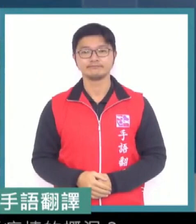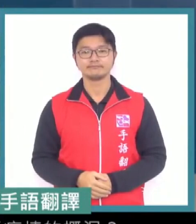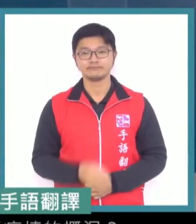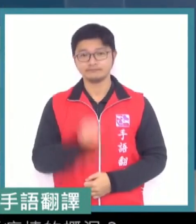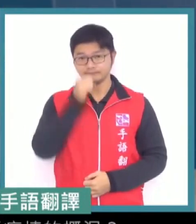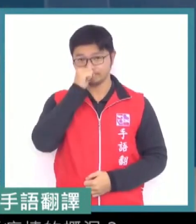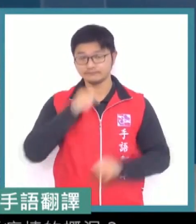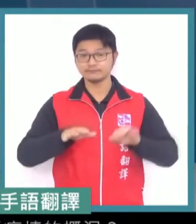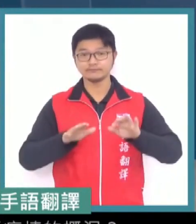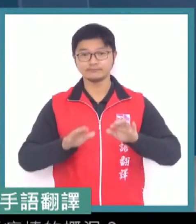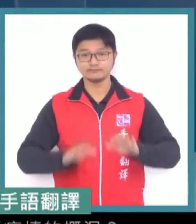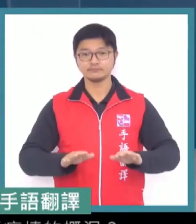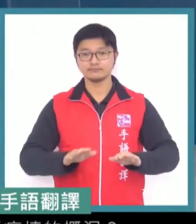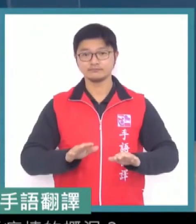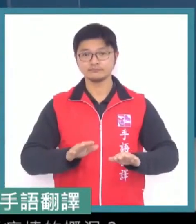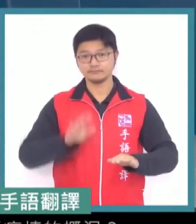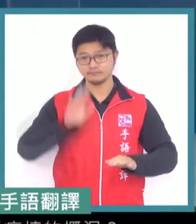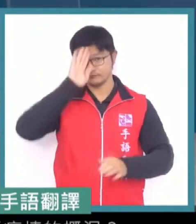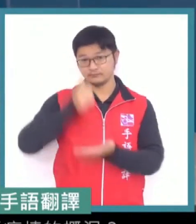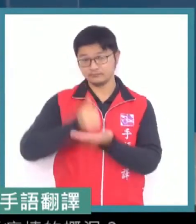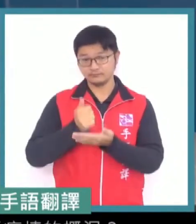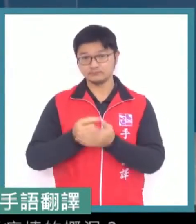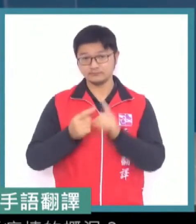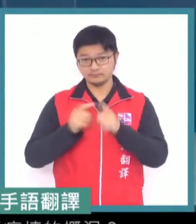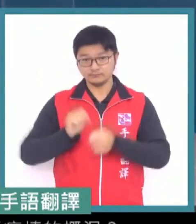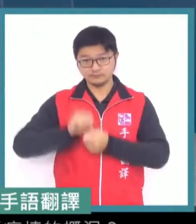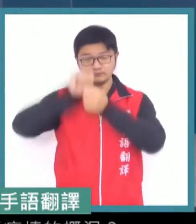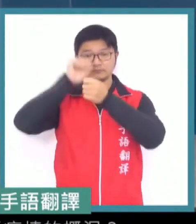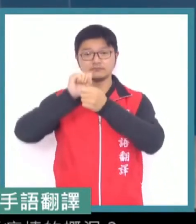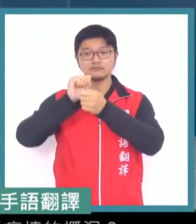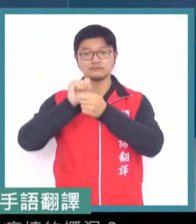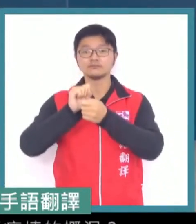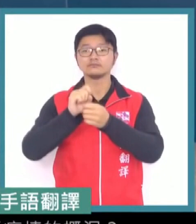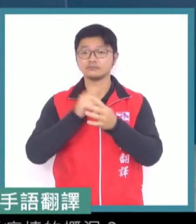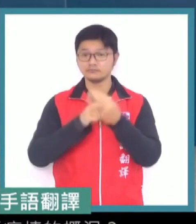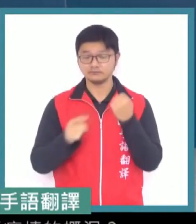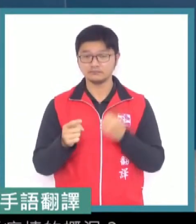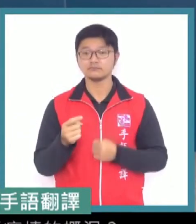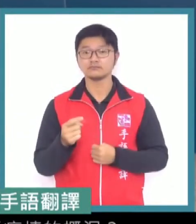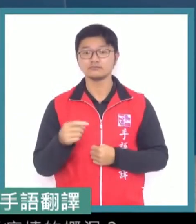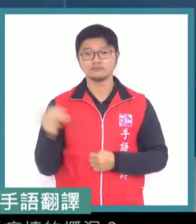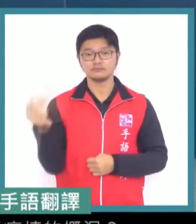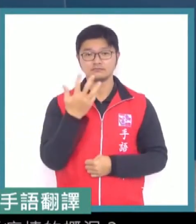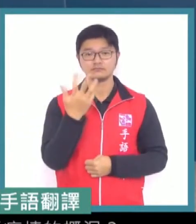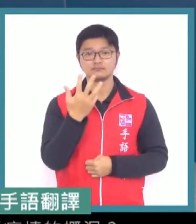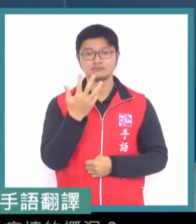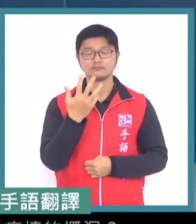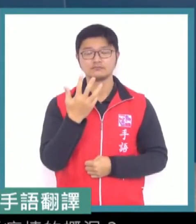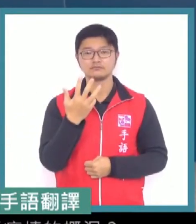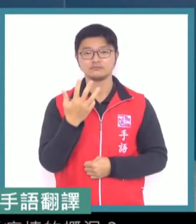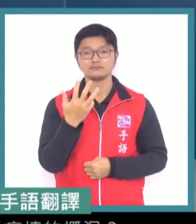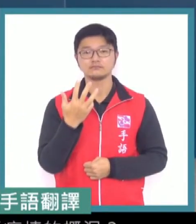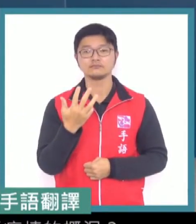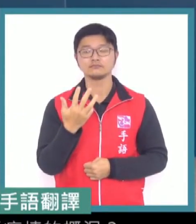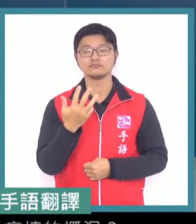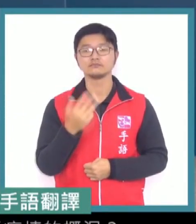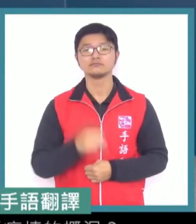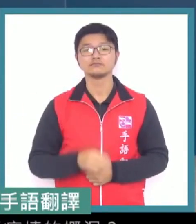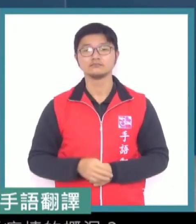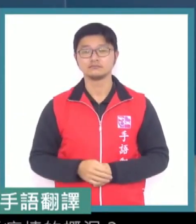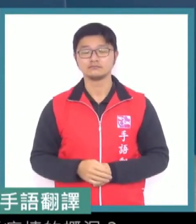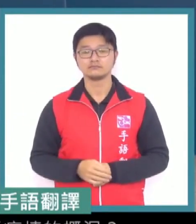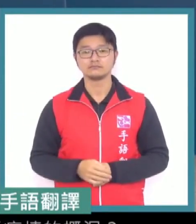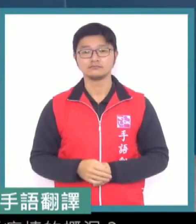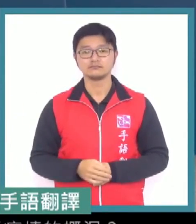今天有新增一共是这个8位这个个